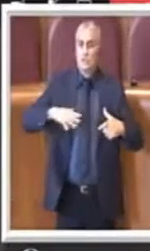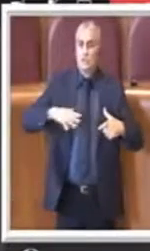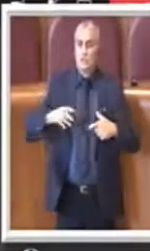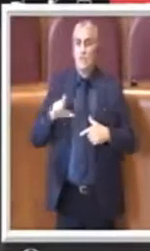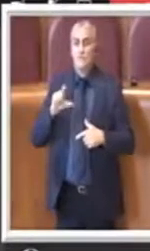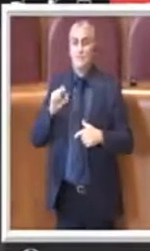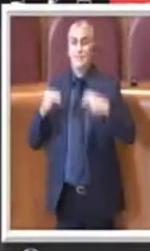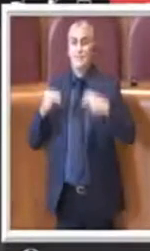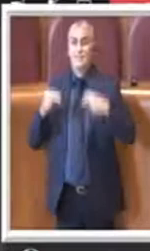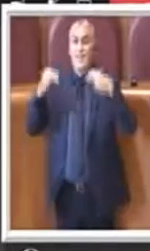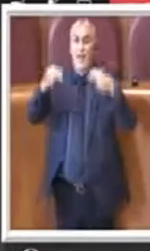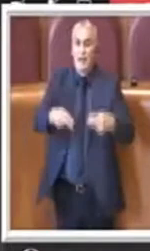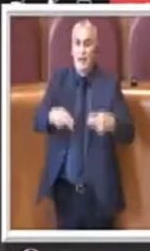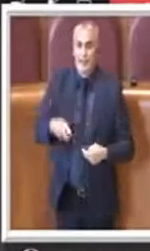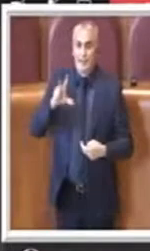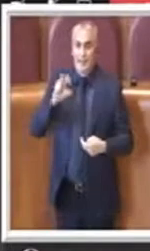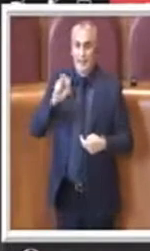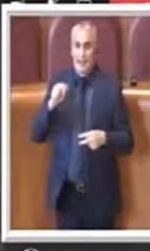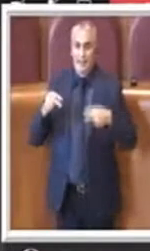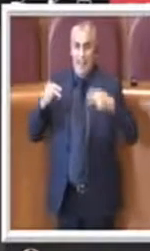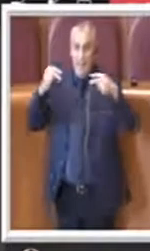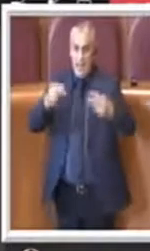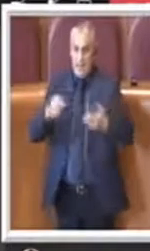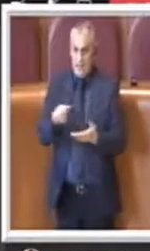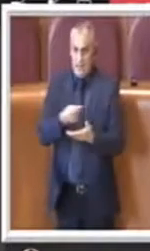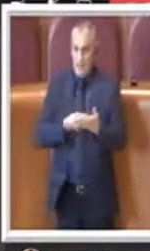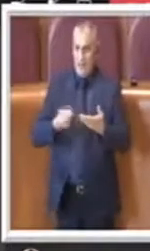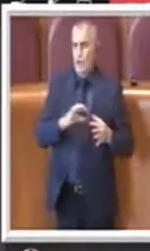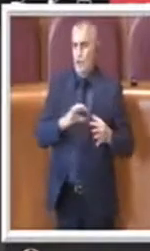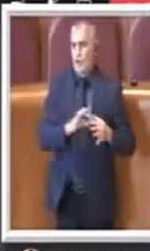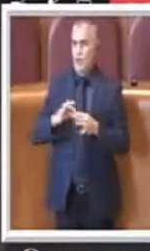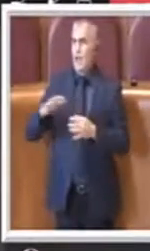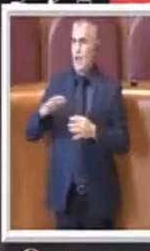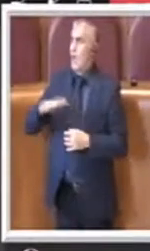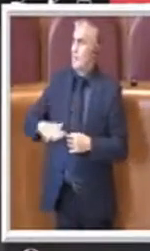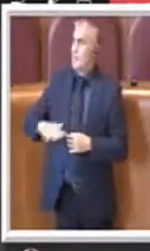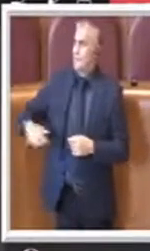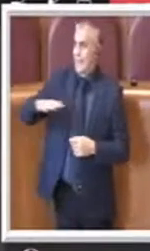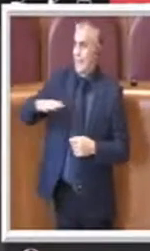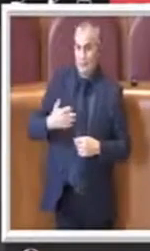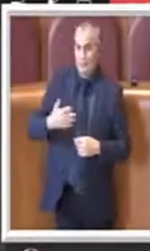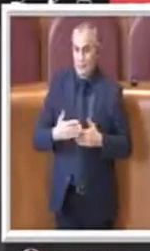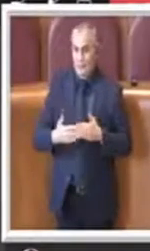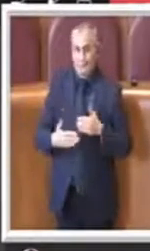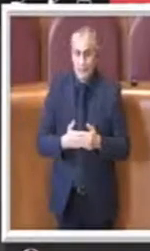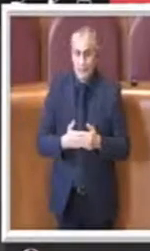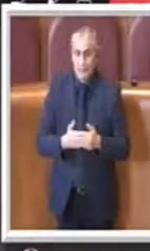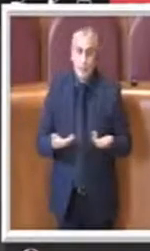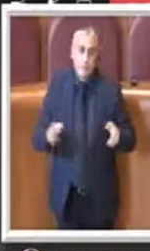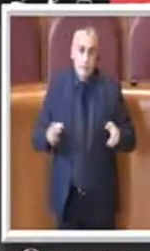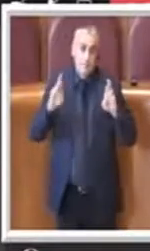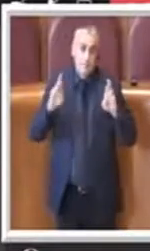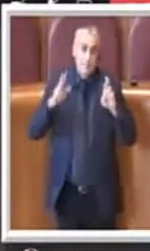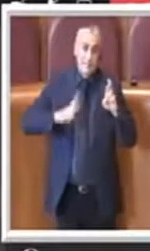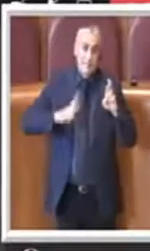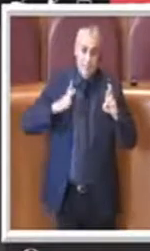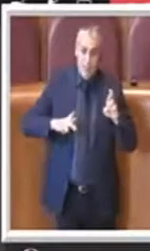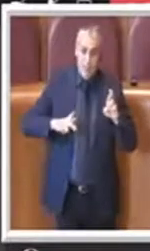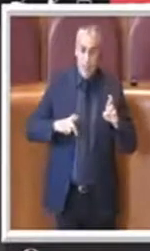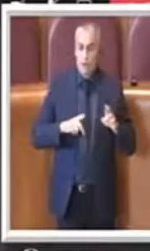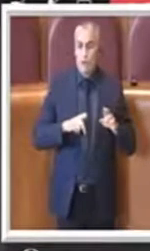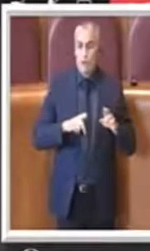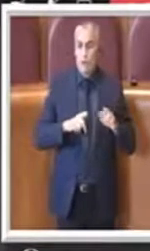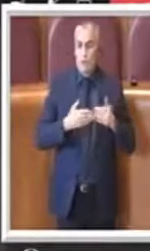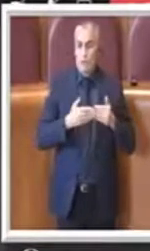30 anni da un punto l'impatto ambientale io però mi auguro che entro la fine della legislatura questo